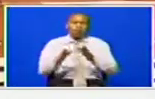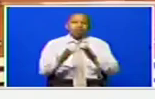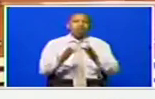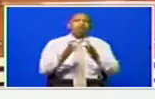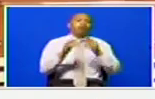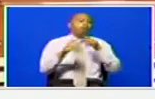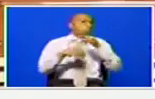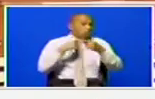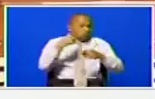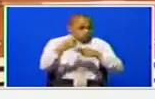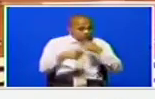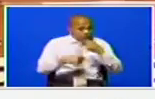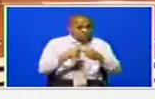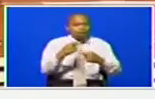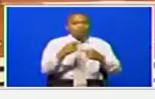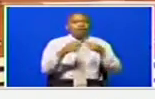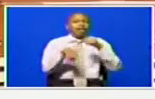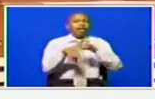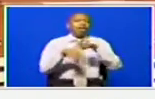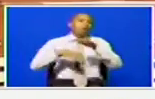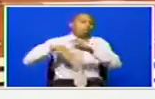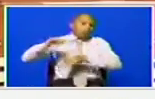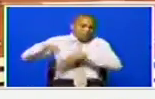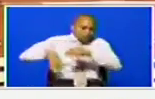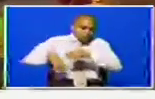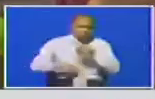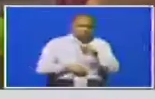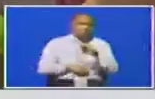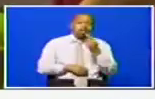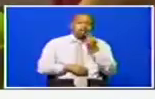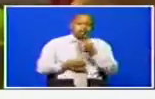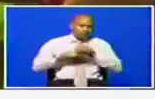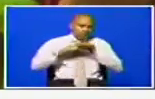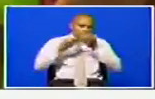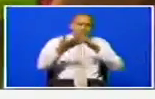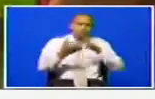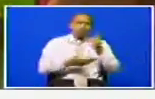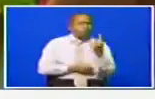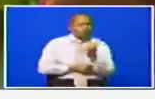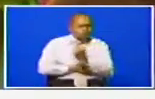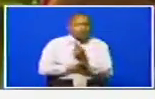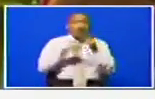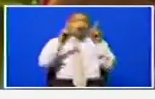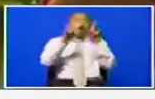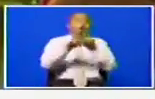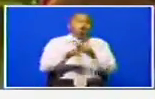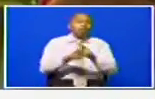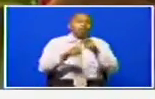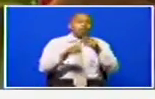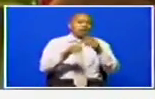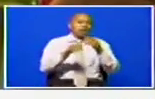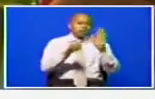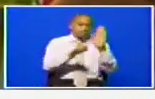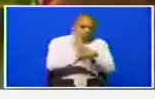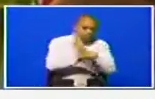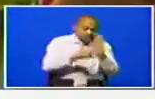bado yaendelea hapo ndani katika ukumbi ule maalum ambapo tutakuwa tunakuletea zile picha moja kwa moja ili uhakikishe kwamba shughuli hii si